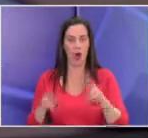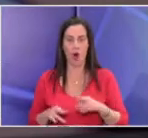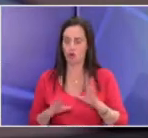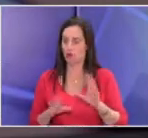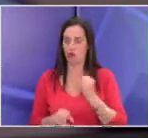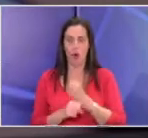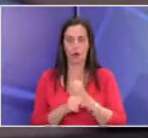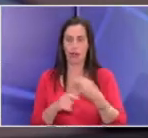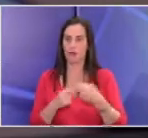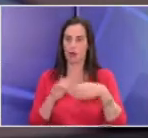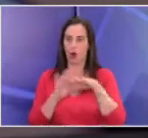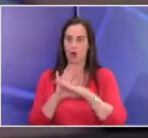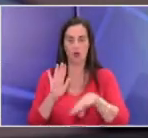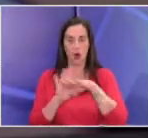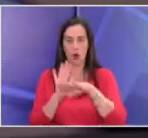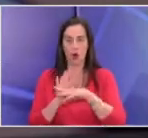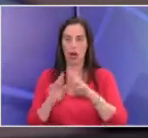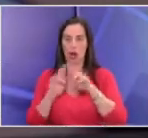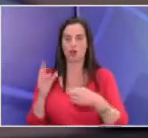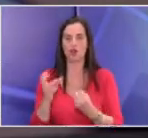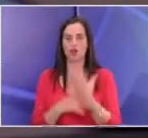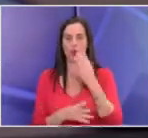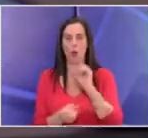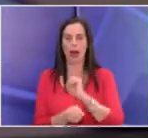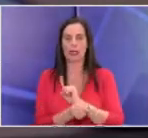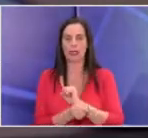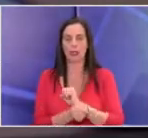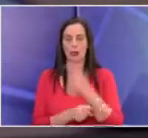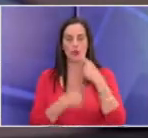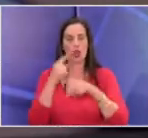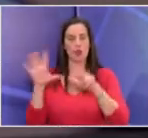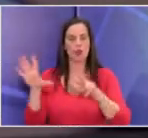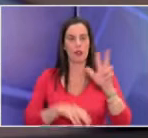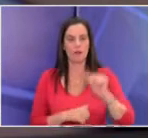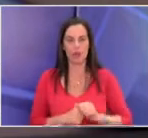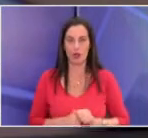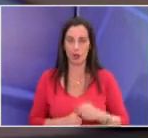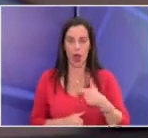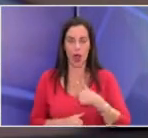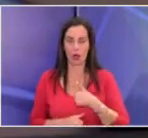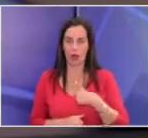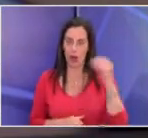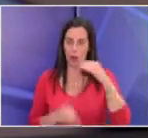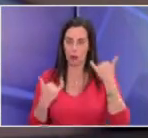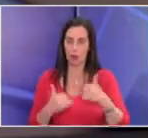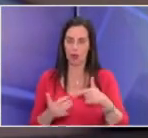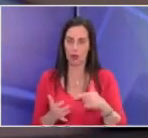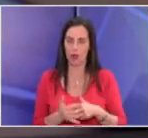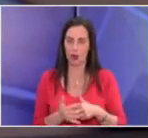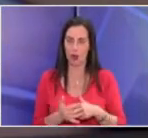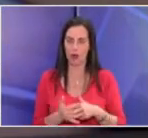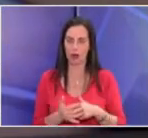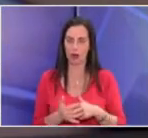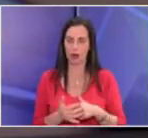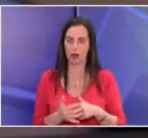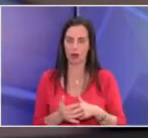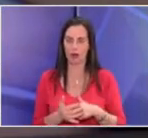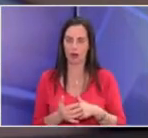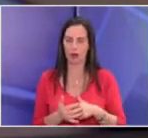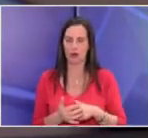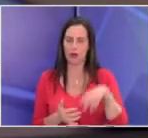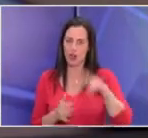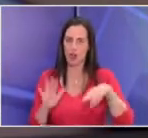אותו, המוטיבציה עולה. זאת אומרת, גם אם המוטיבציה חיצונית בהתחלה, אני רוצה תוכנית שיקום כדי להשתחרר מוקדם, המוטיבציה החיצונית הרבה פעמים